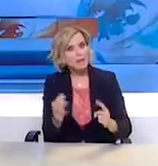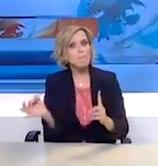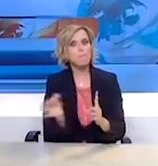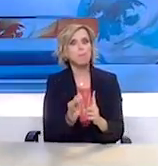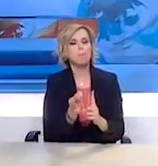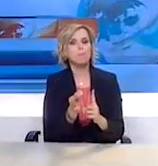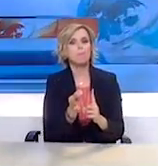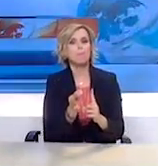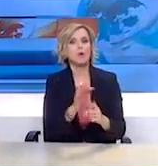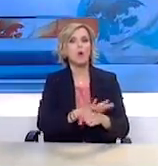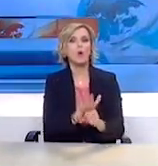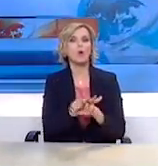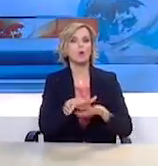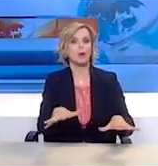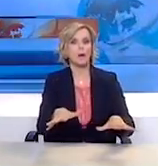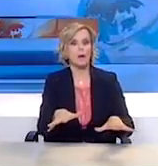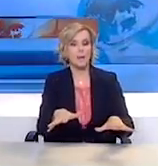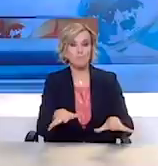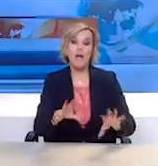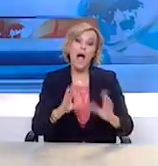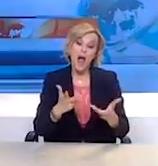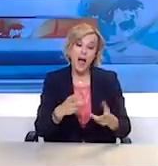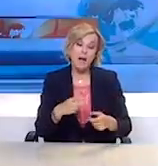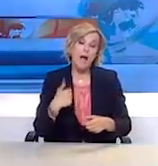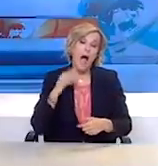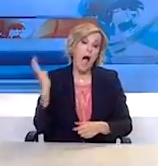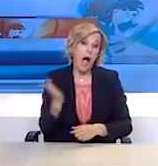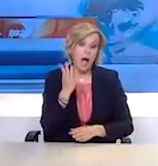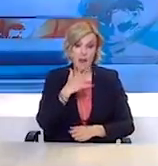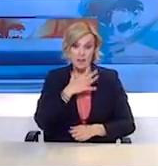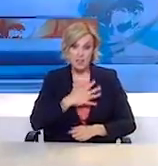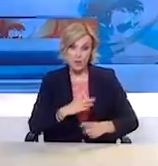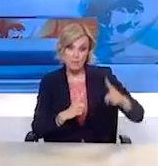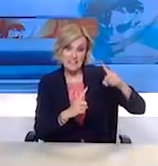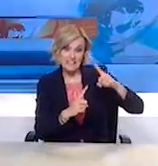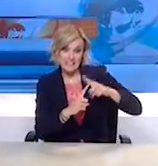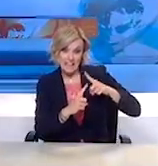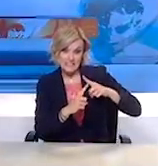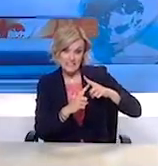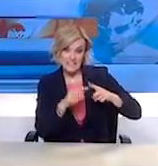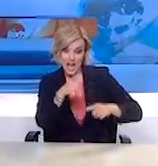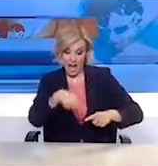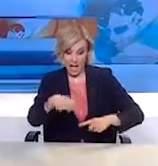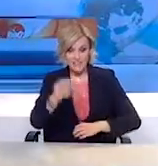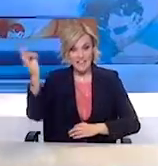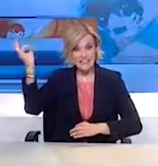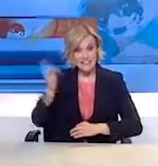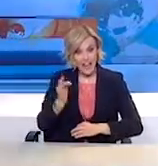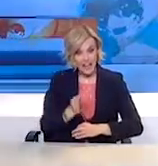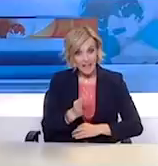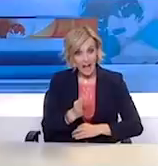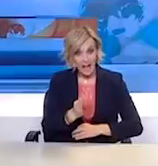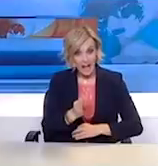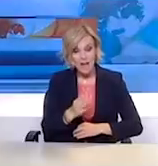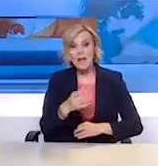τα τεστ, εάν θέλουμε να είναι τέλεια, θα πρέπει να μην χάνουν κανέναν και να λέει ότι αυτός το πέρασε. Τέτοιο τεστ δεν